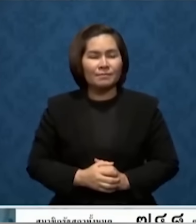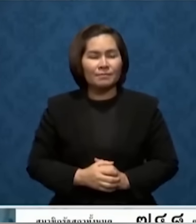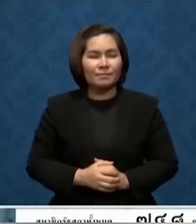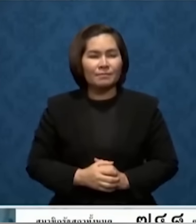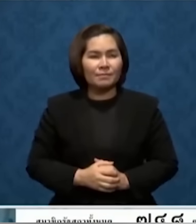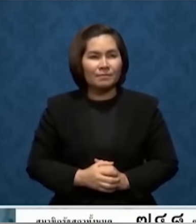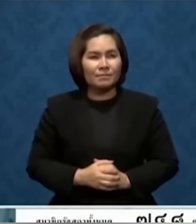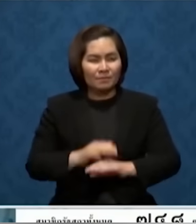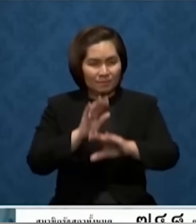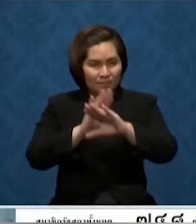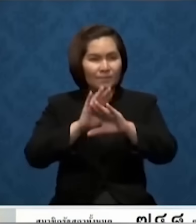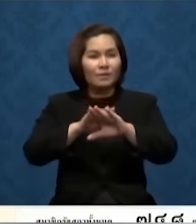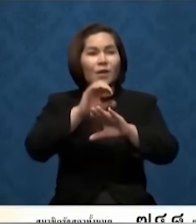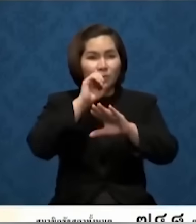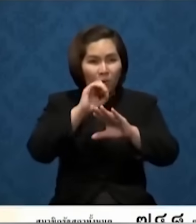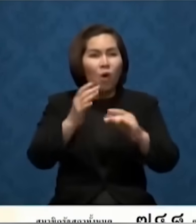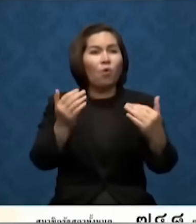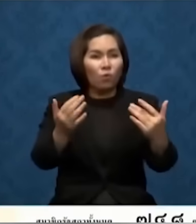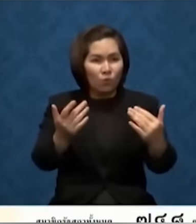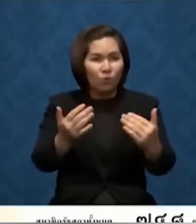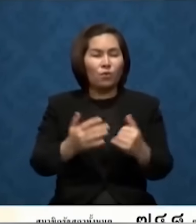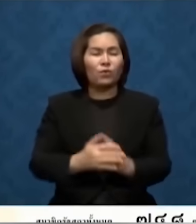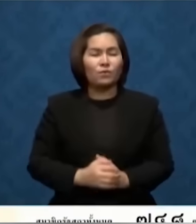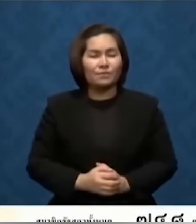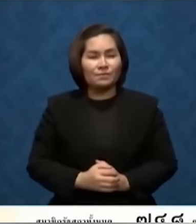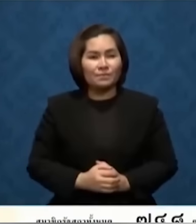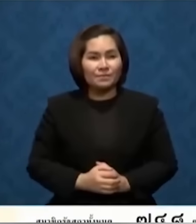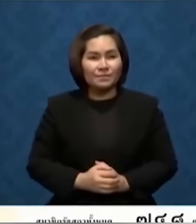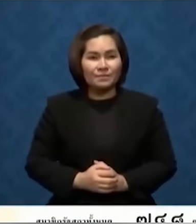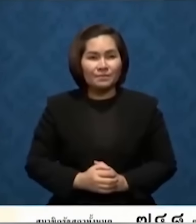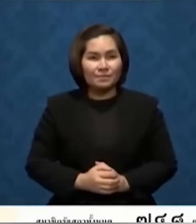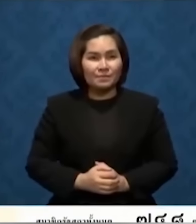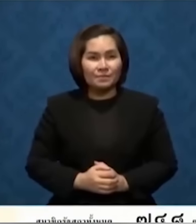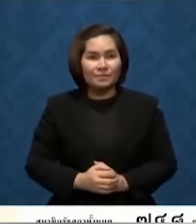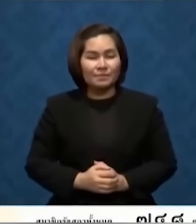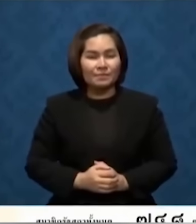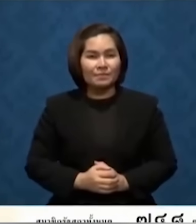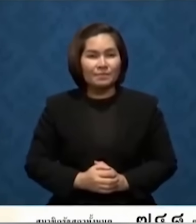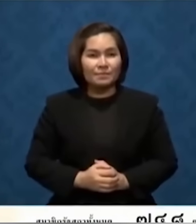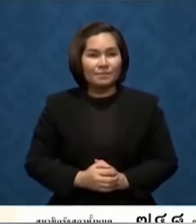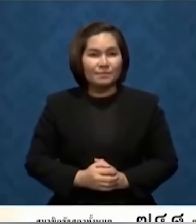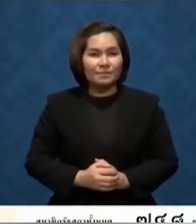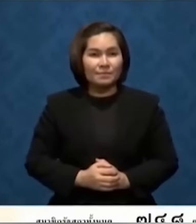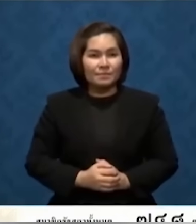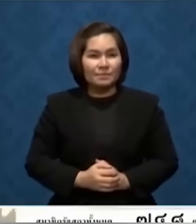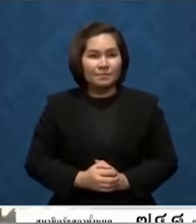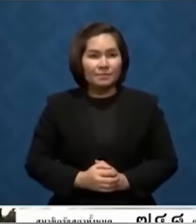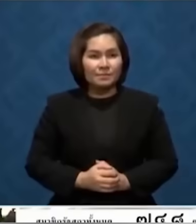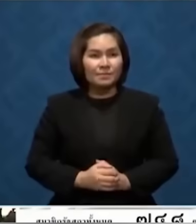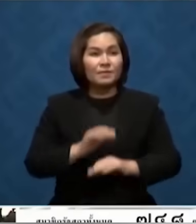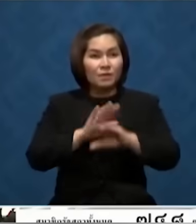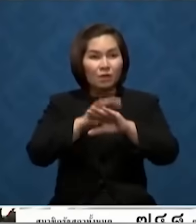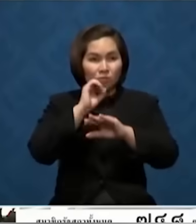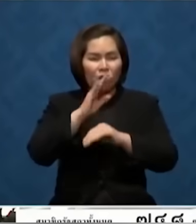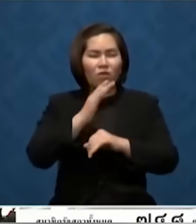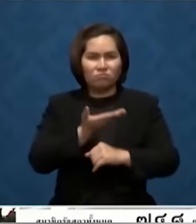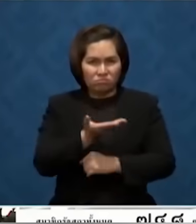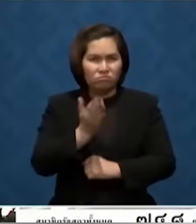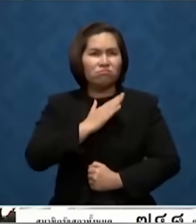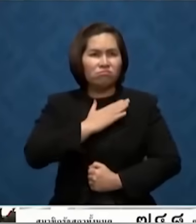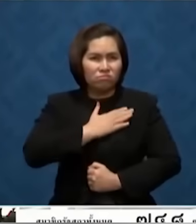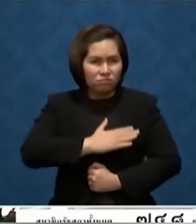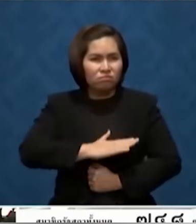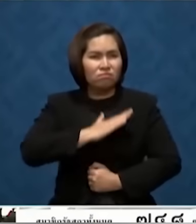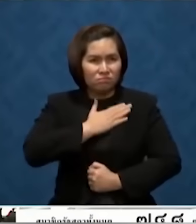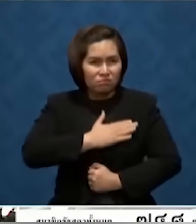เตือนนะกำลังจะเตือนนะครับขอร้องนะครับเดี๋ยวนะใจเย็นๆนิดหนึ่งนะครับท่